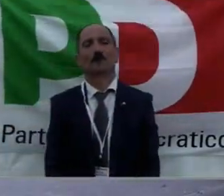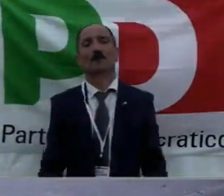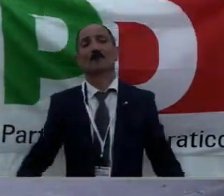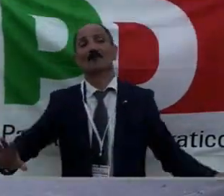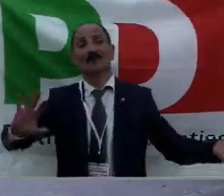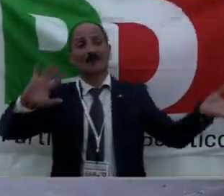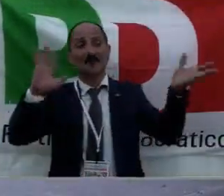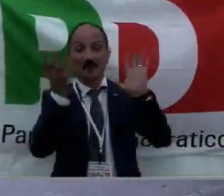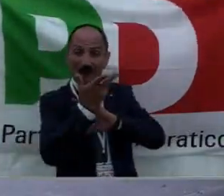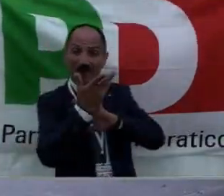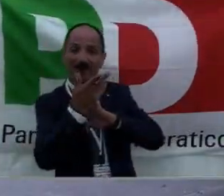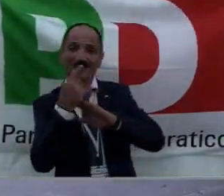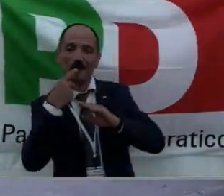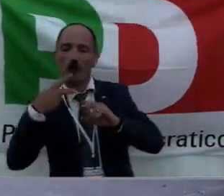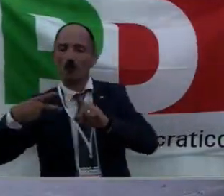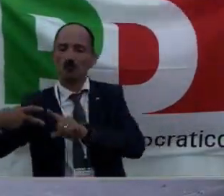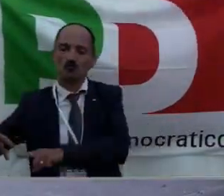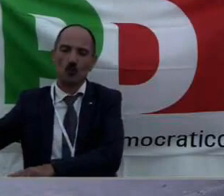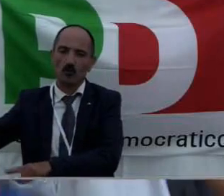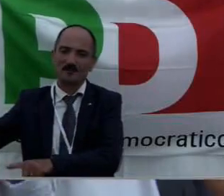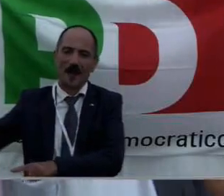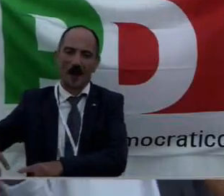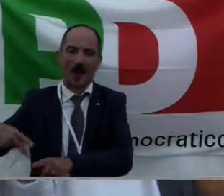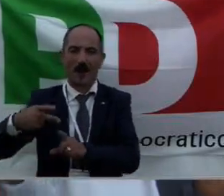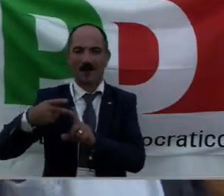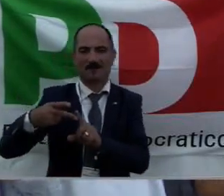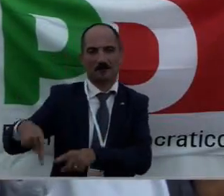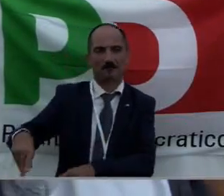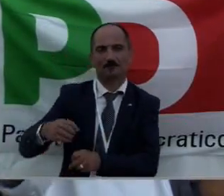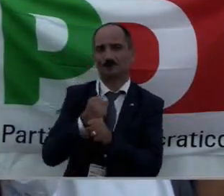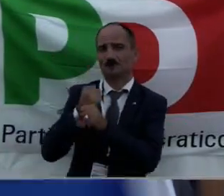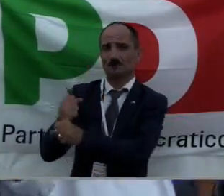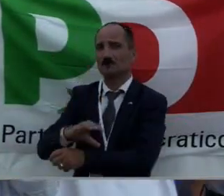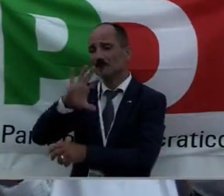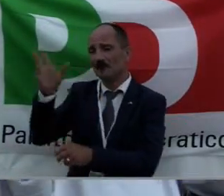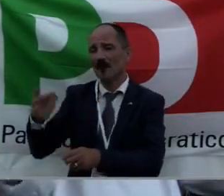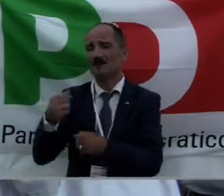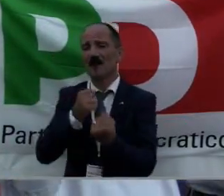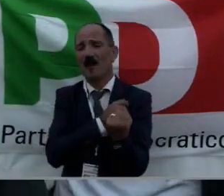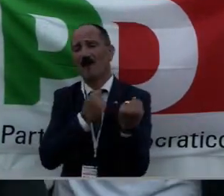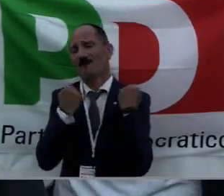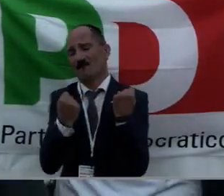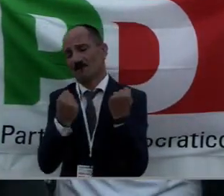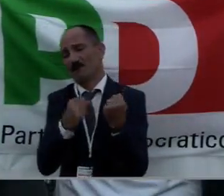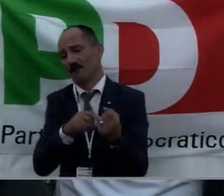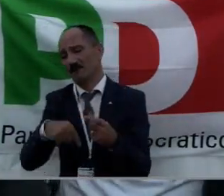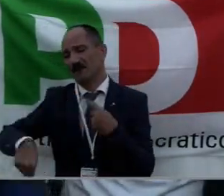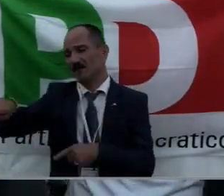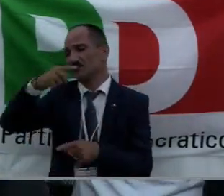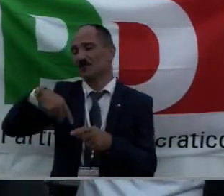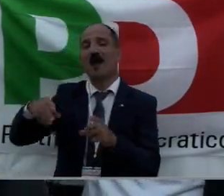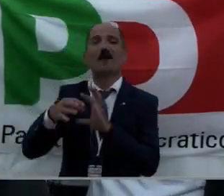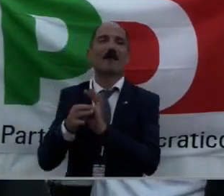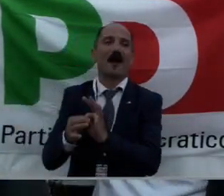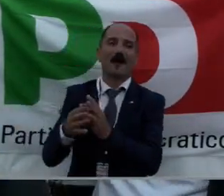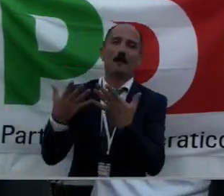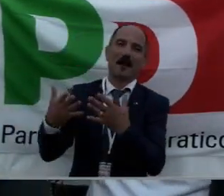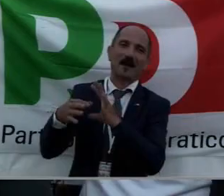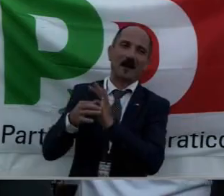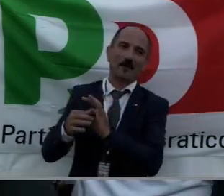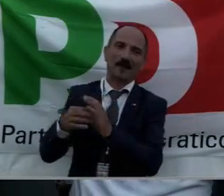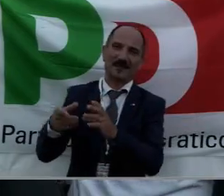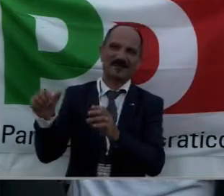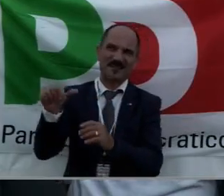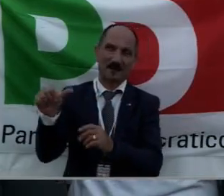diventa la succursale di altre forze in giro per il mondo, magari amiche di Salvini, ma